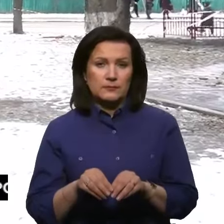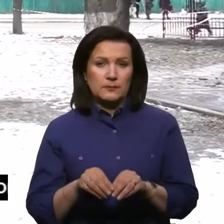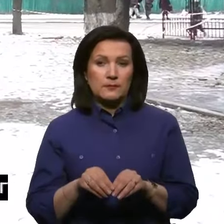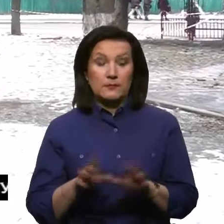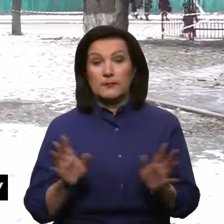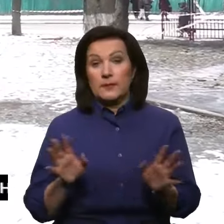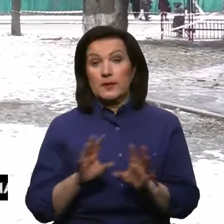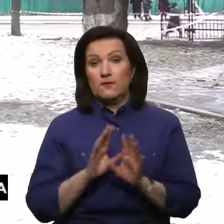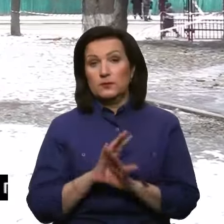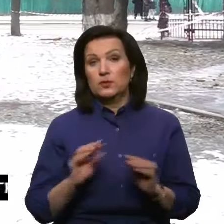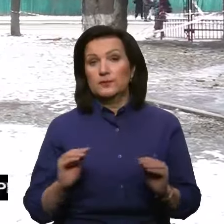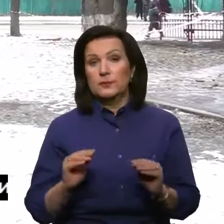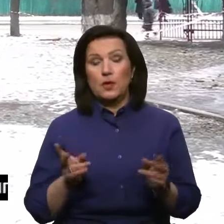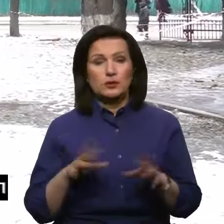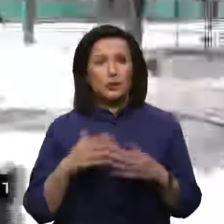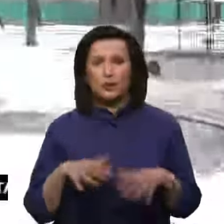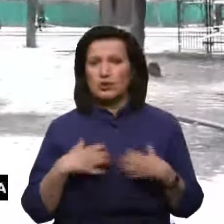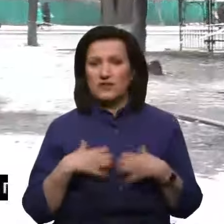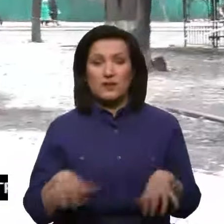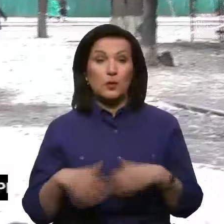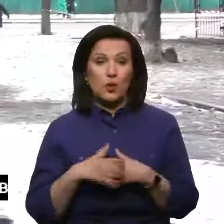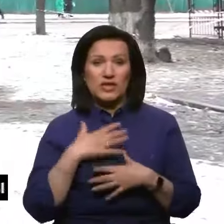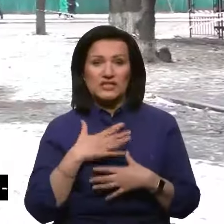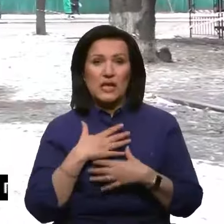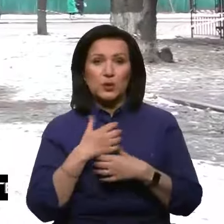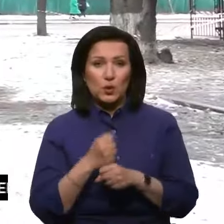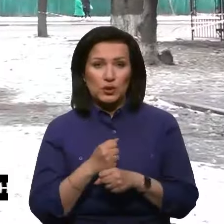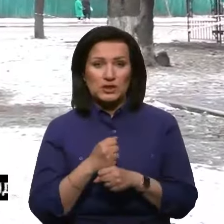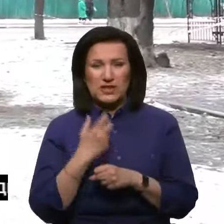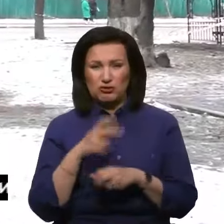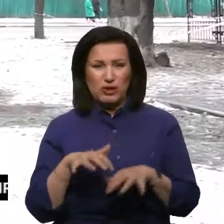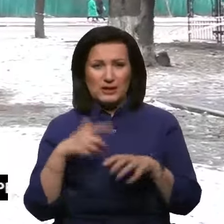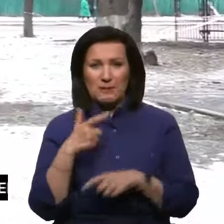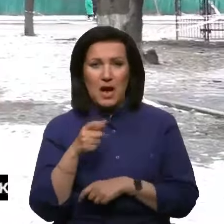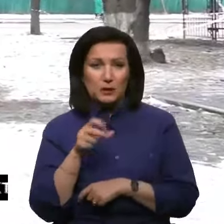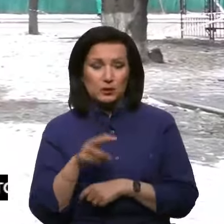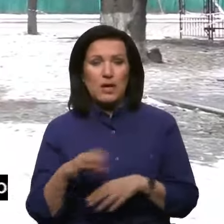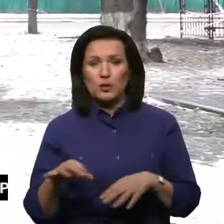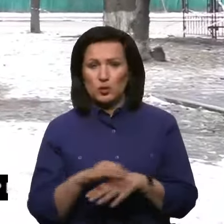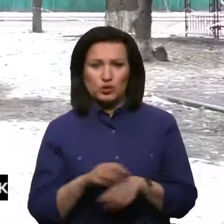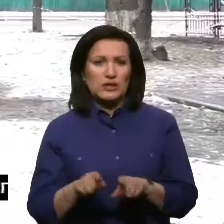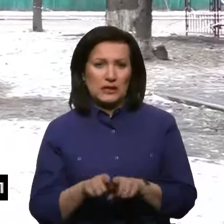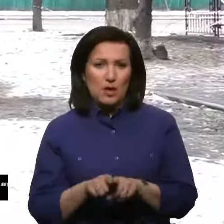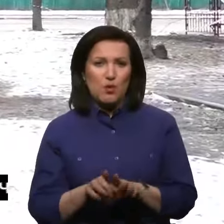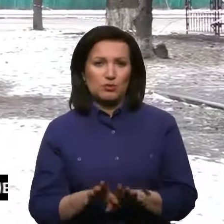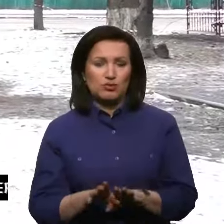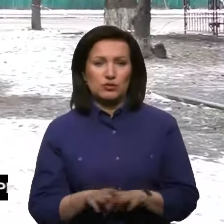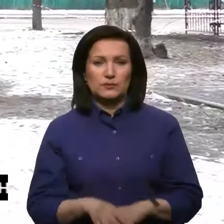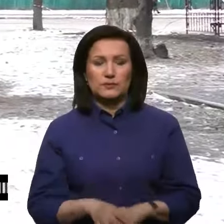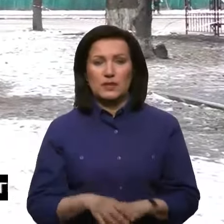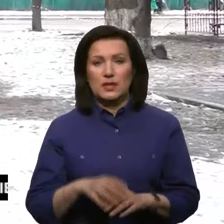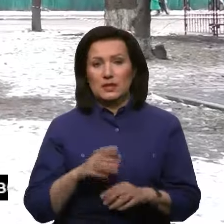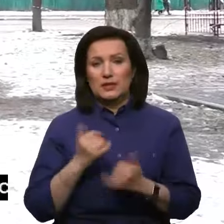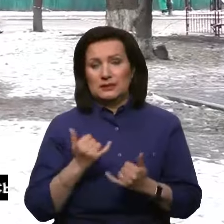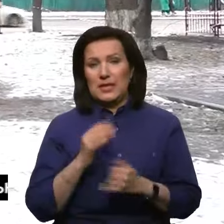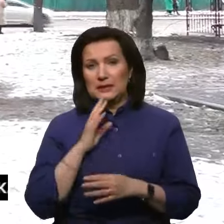В цілому все. Остальное вже не важливо. Коти задихнулися чудним газом, дружина також. І